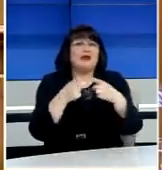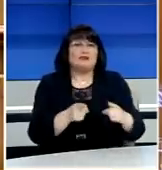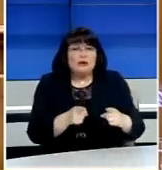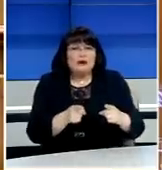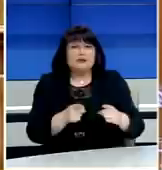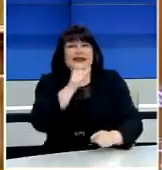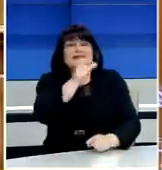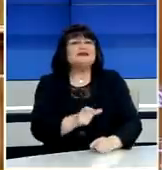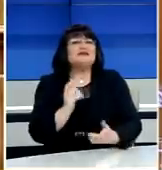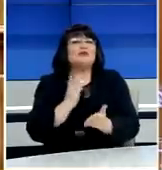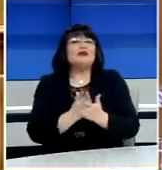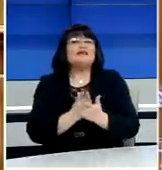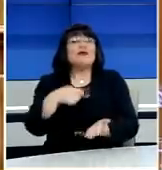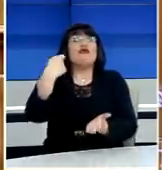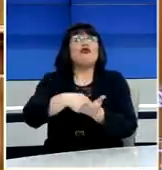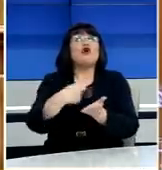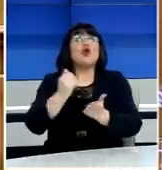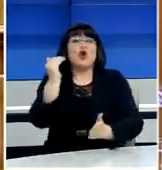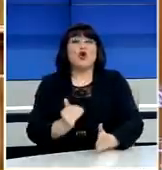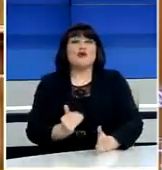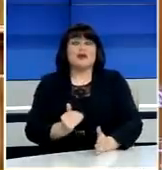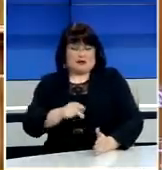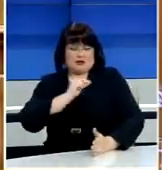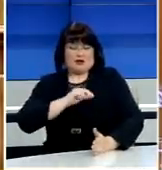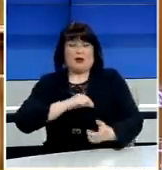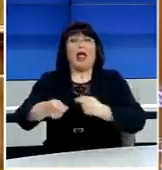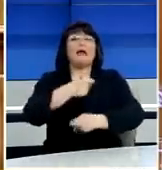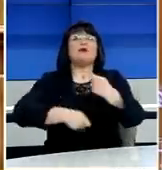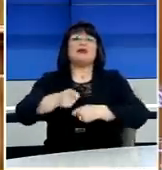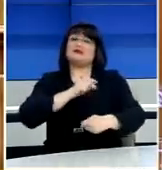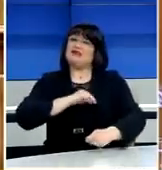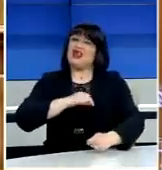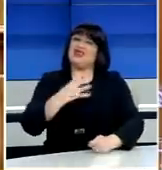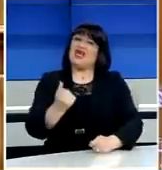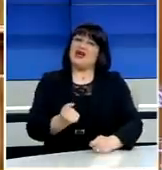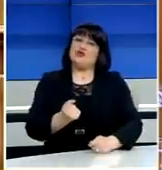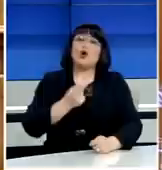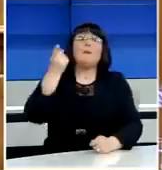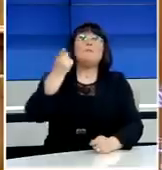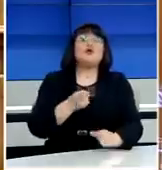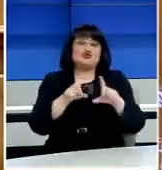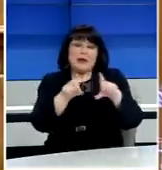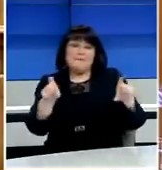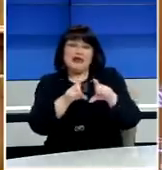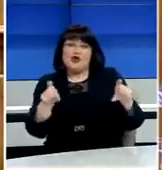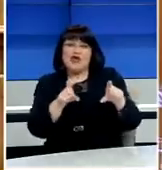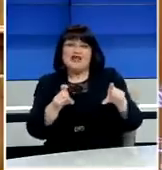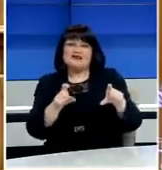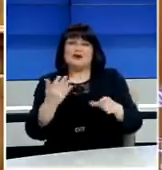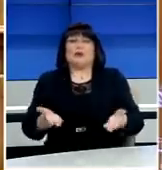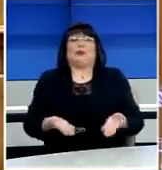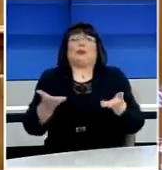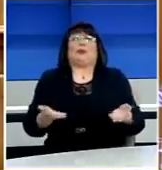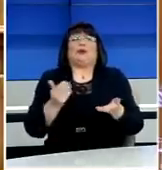επιλέξατε να μειώσετε τη φορολογία των κερδών των επιχειρήσεων και των μερισμάτων των μετόχων. Και